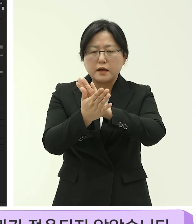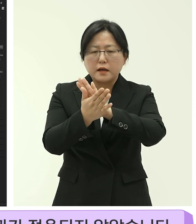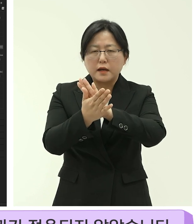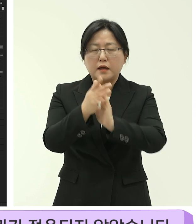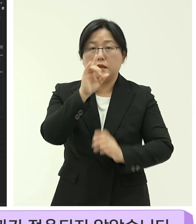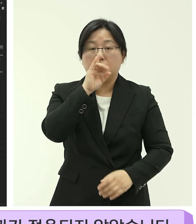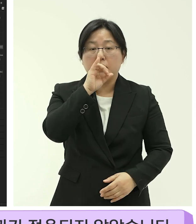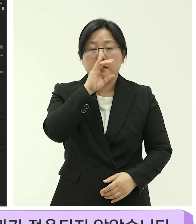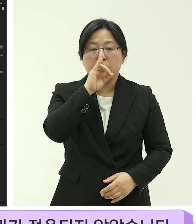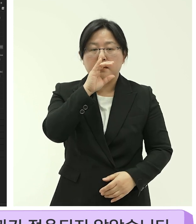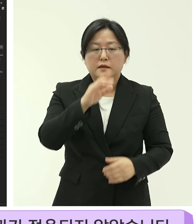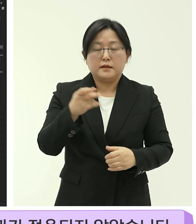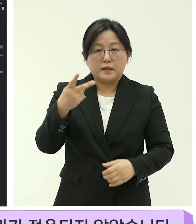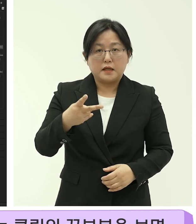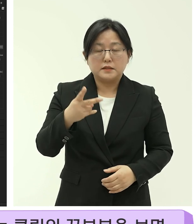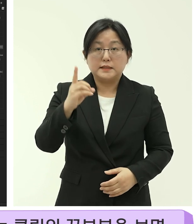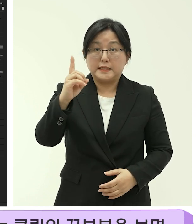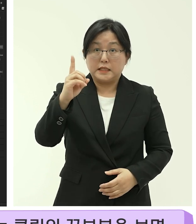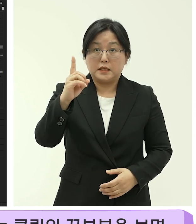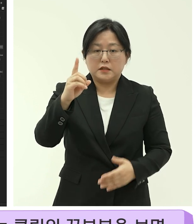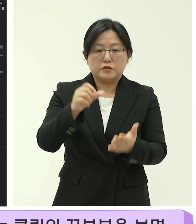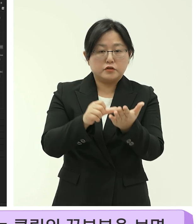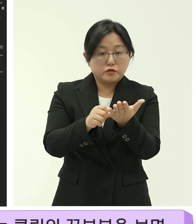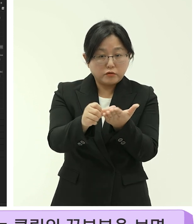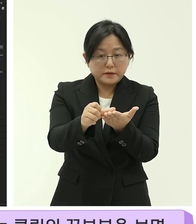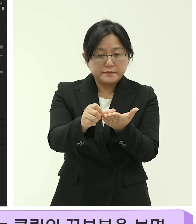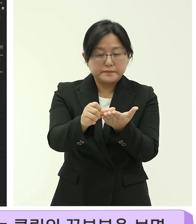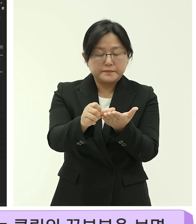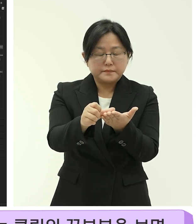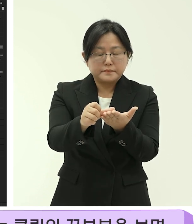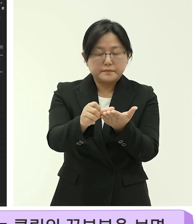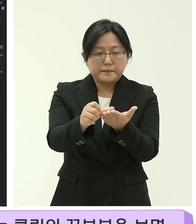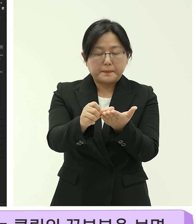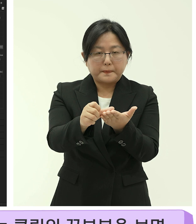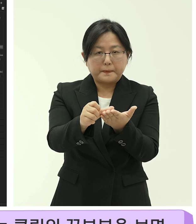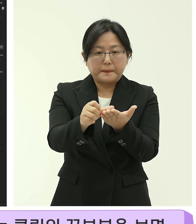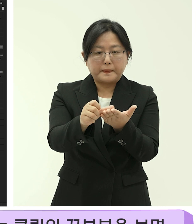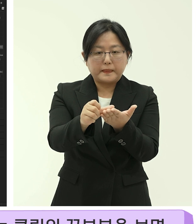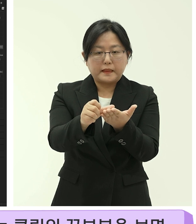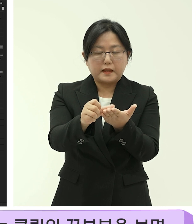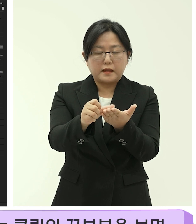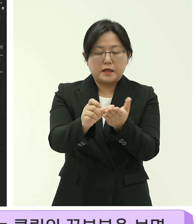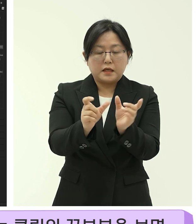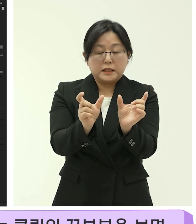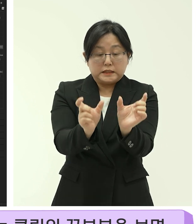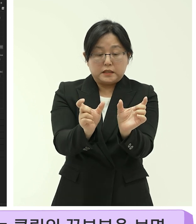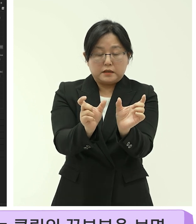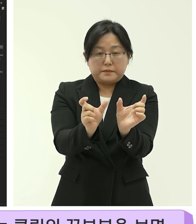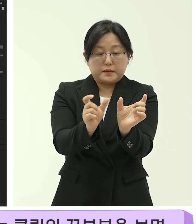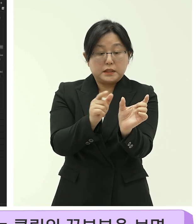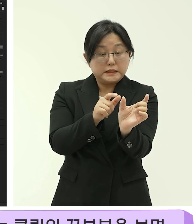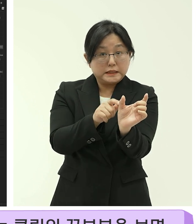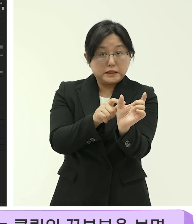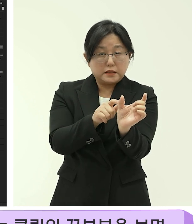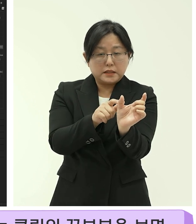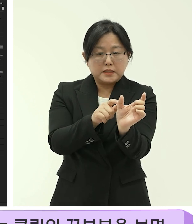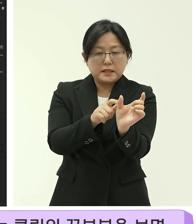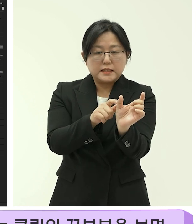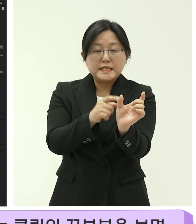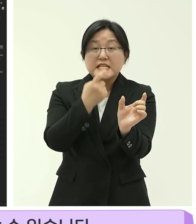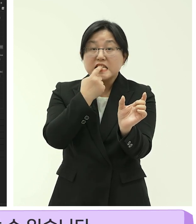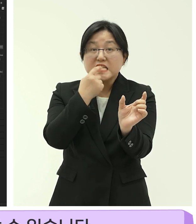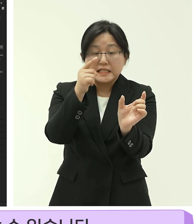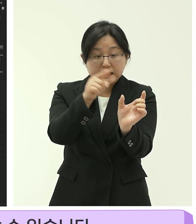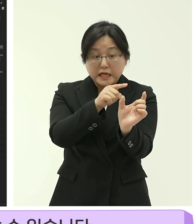효과가 적용되지 않았습니다. 자, 다시 딜리트 키를 누르고 지워서요. 현재 해당되는 클립의 끝부분을